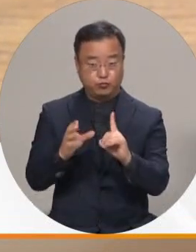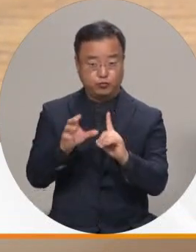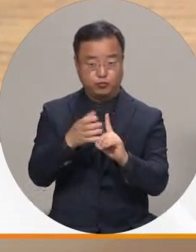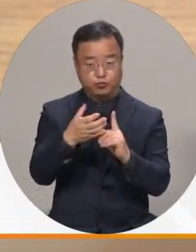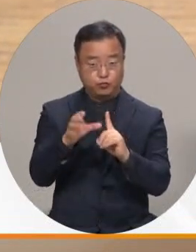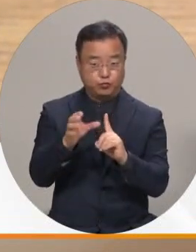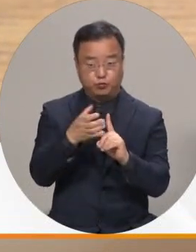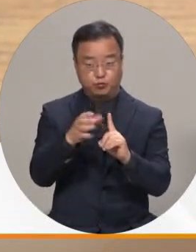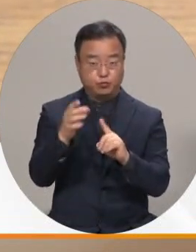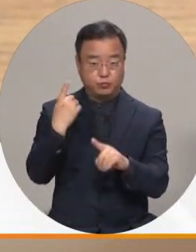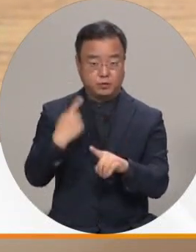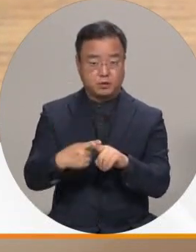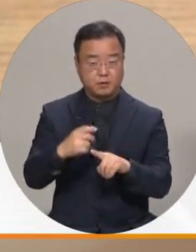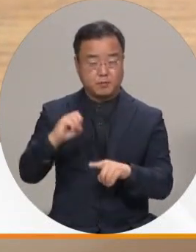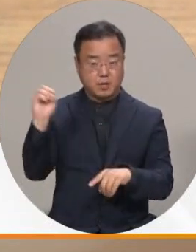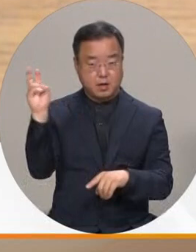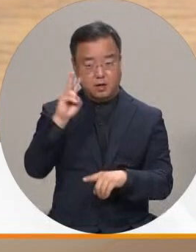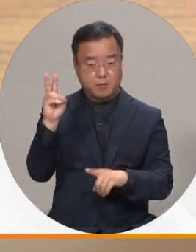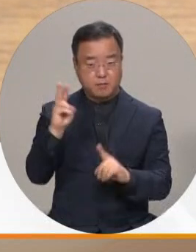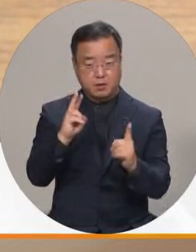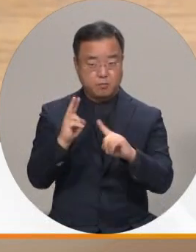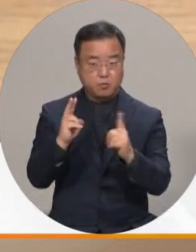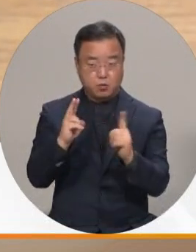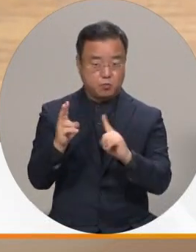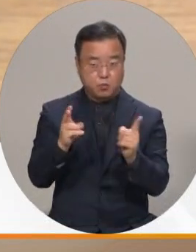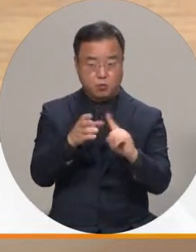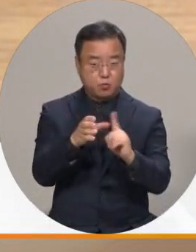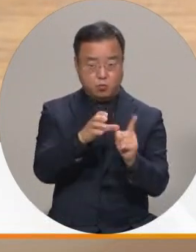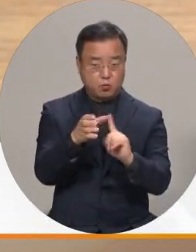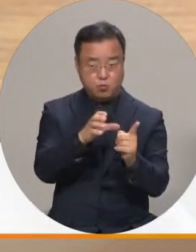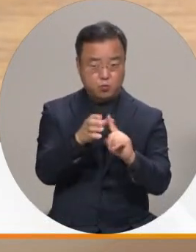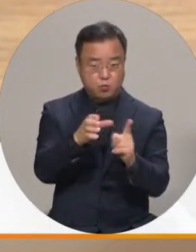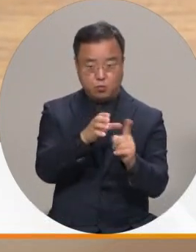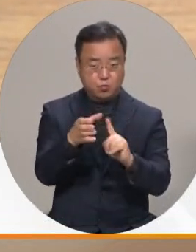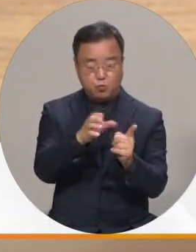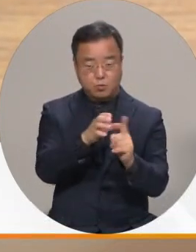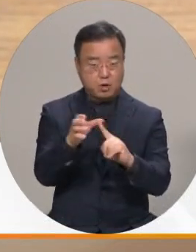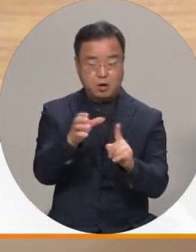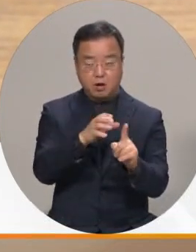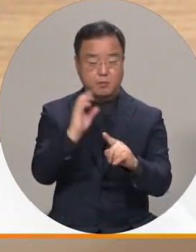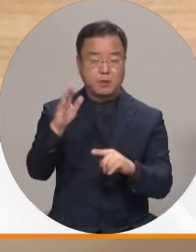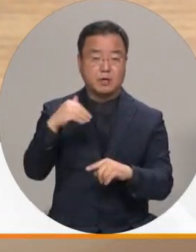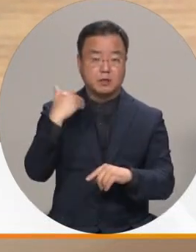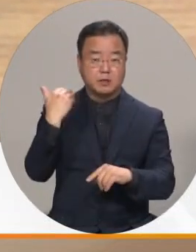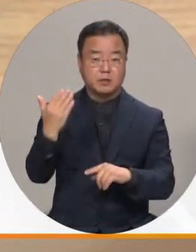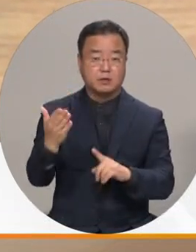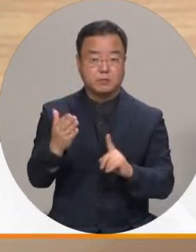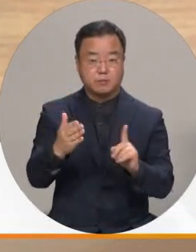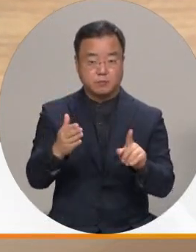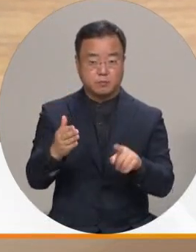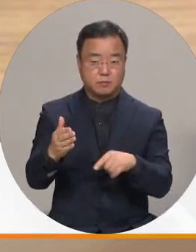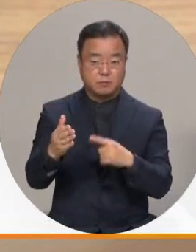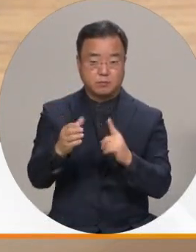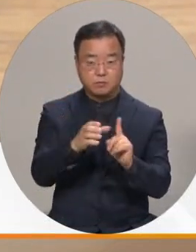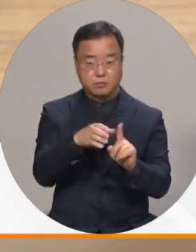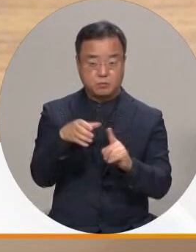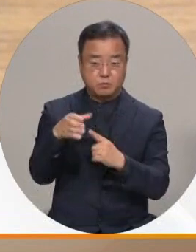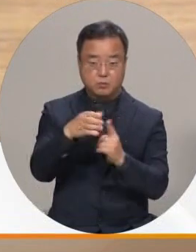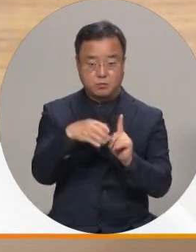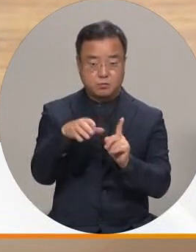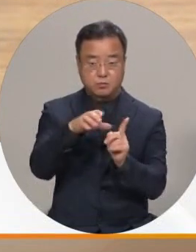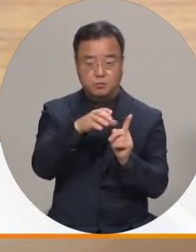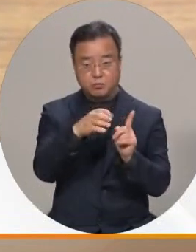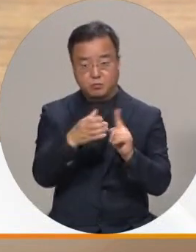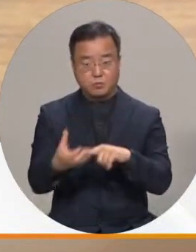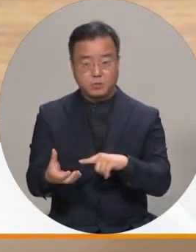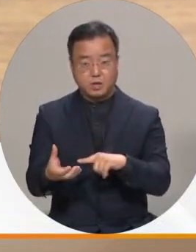돌다가 갑자기 팽이가 축이 흔들리는 경우가 생깁니다 뱅글뱅글 축이 흔들리면서 팽이가 돌다가 결국에는 넘어지는 모습을